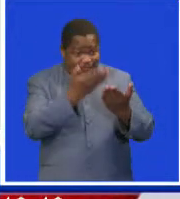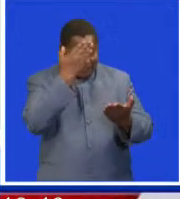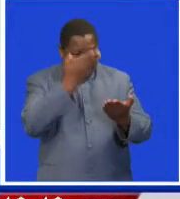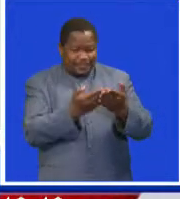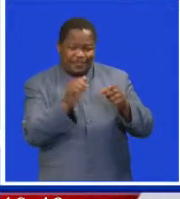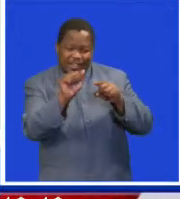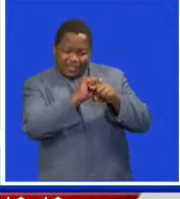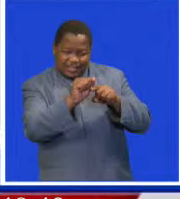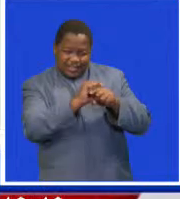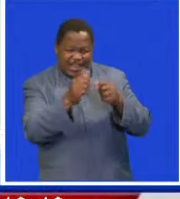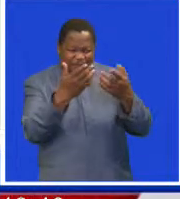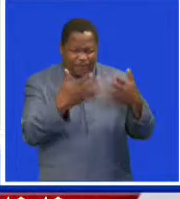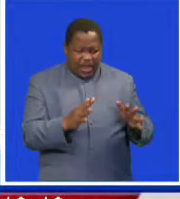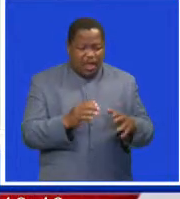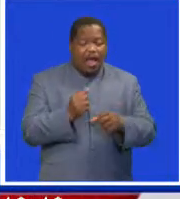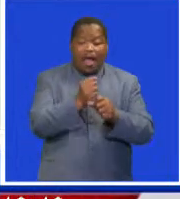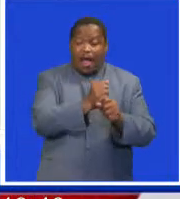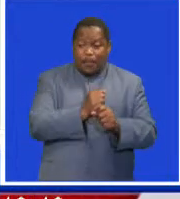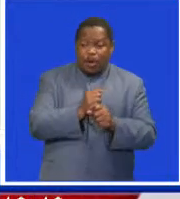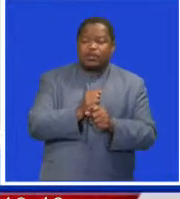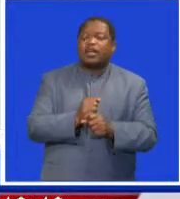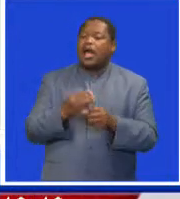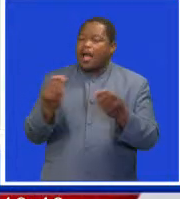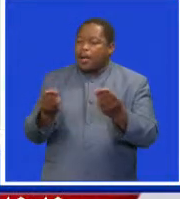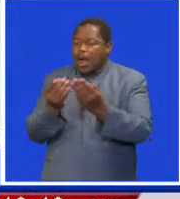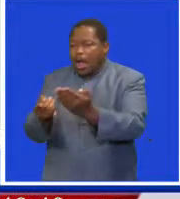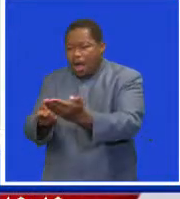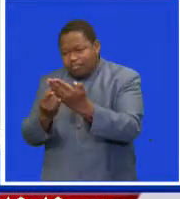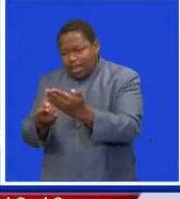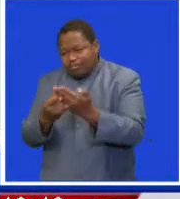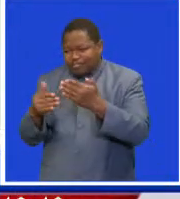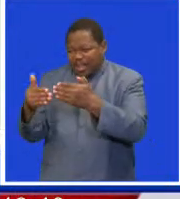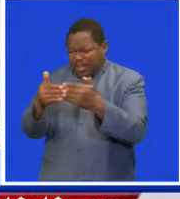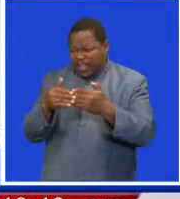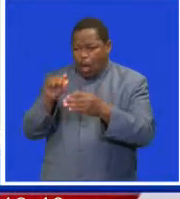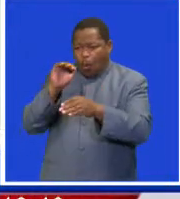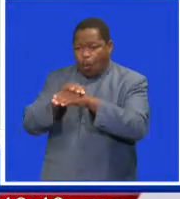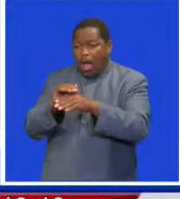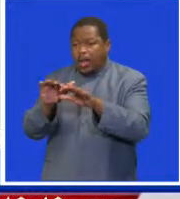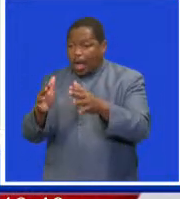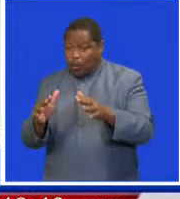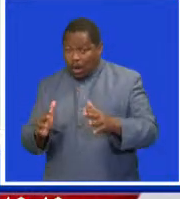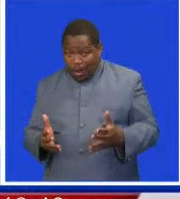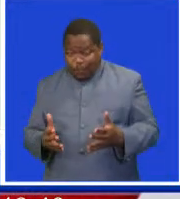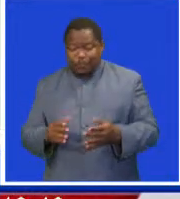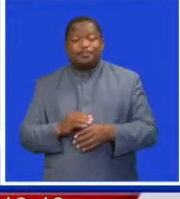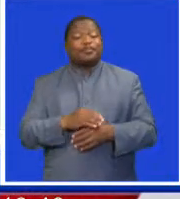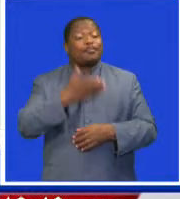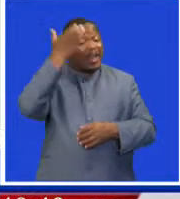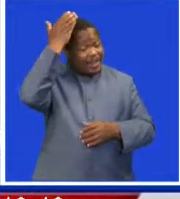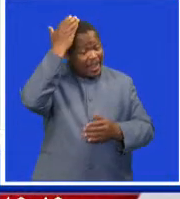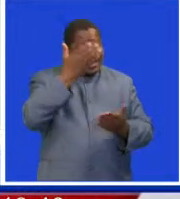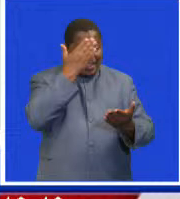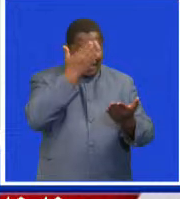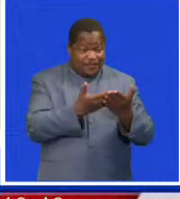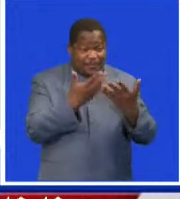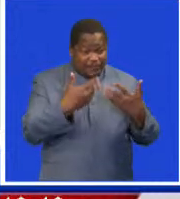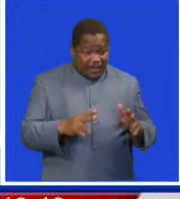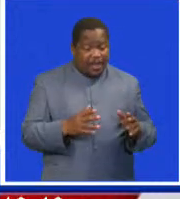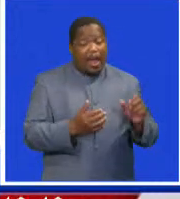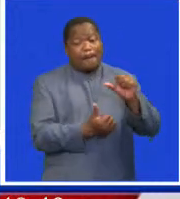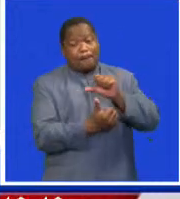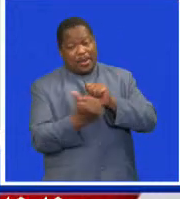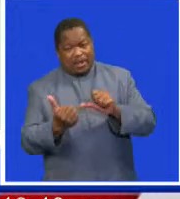batawusida kanjani nasekufike kule kenza badayo le COVID-19. basina sebafundzile ke baphindze babuya